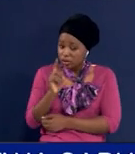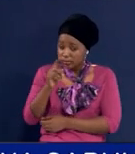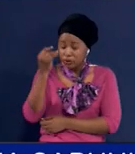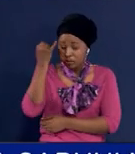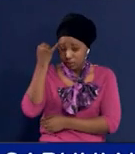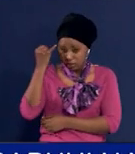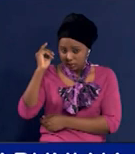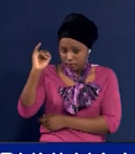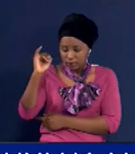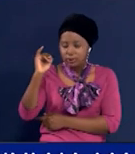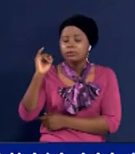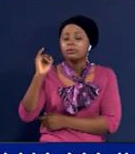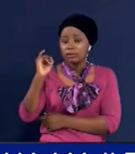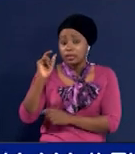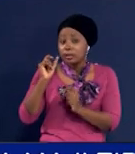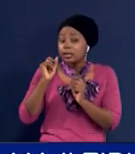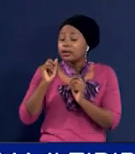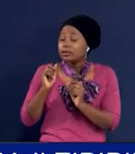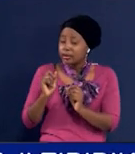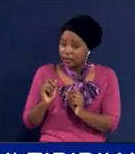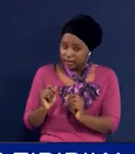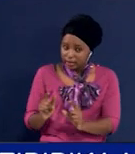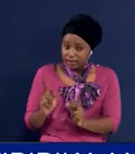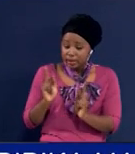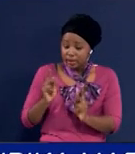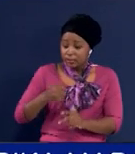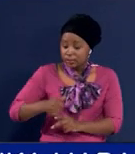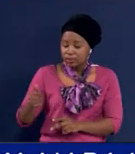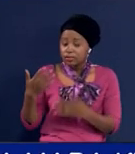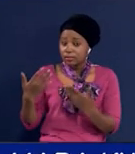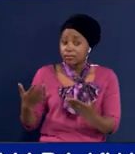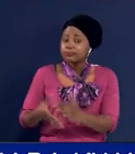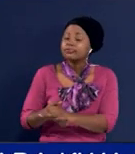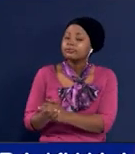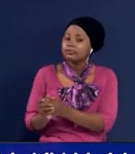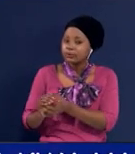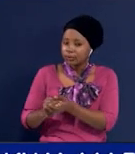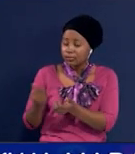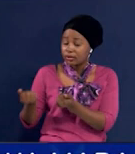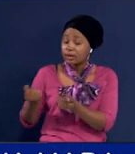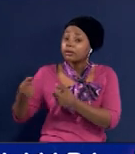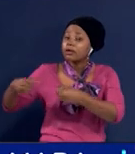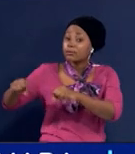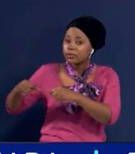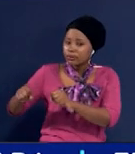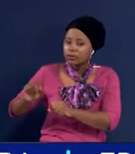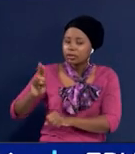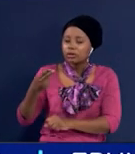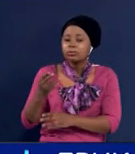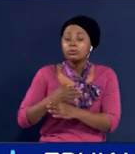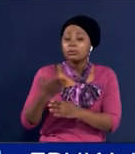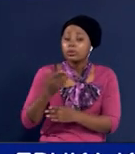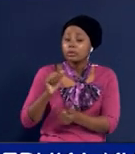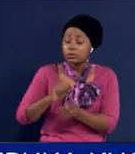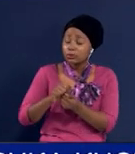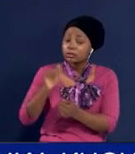tunayowashauri. Lakini endapo atakuwa amenawa mikono, mwendesha bodaboda, mtumiaji mwingine wa chombo cha